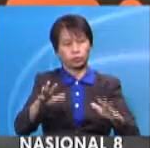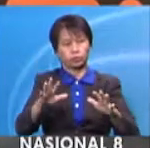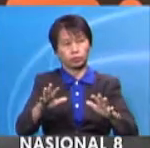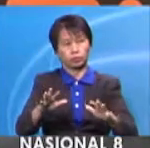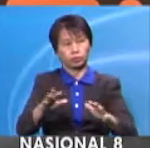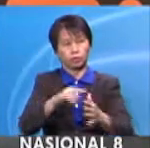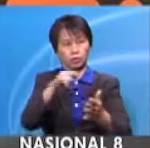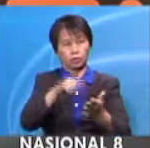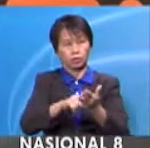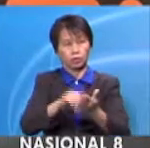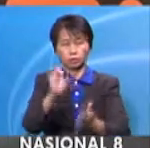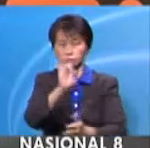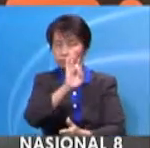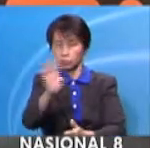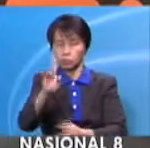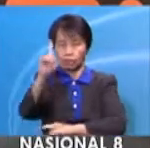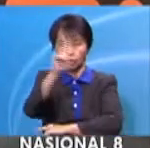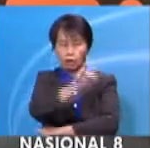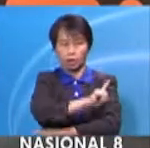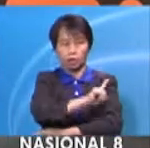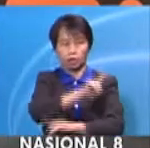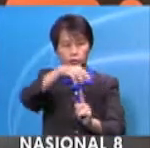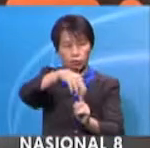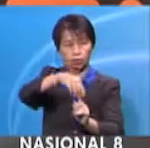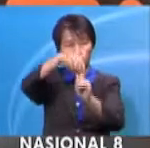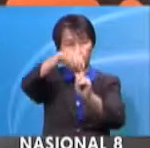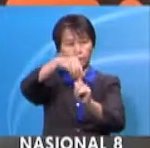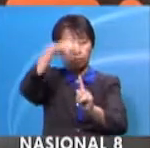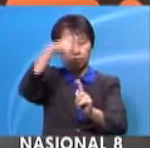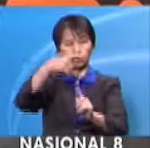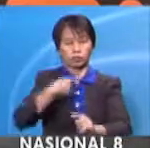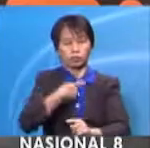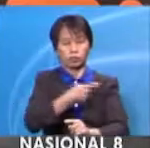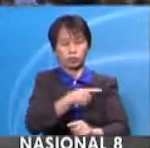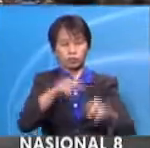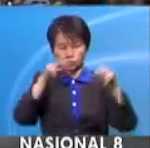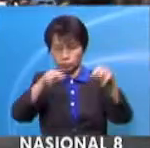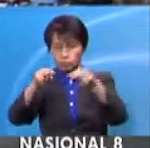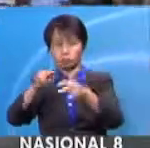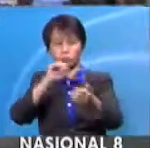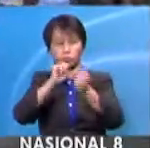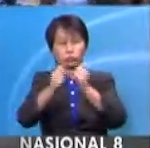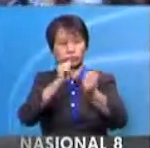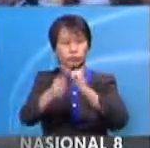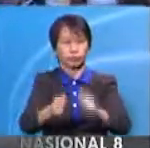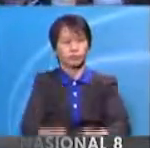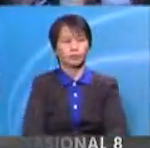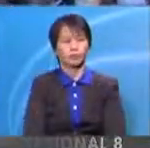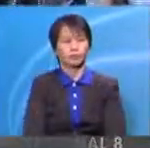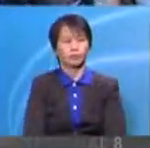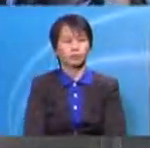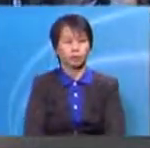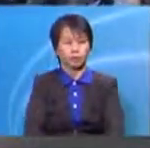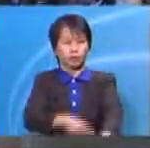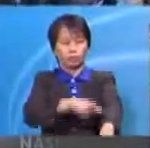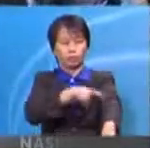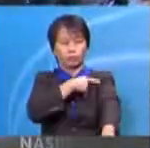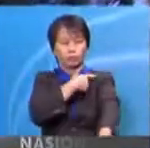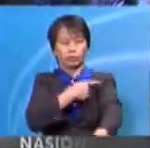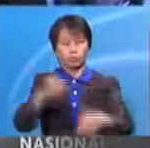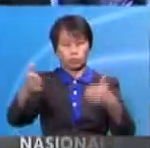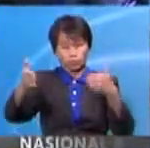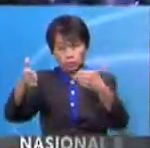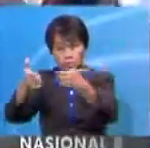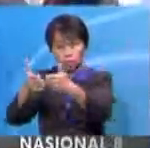salah satu hari yang simbolik untuk kita barang ikan cupang Hai tambahnya sepanjang Countdown